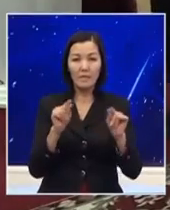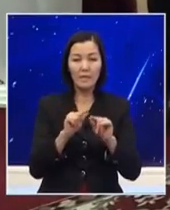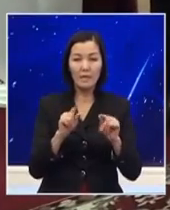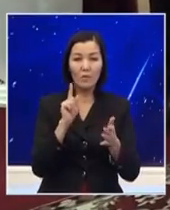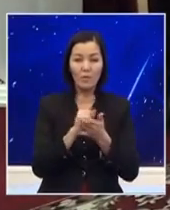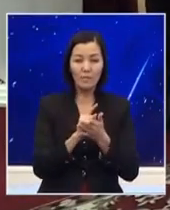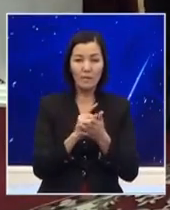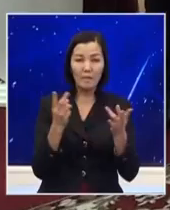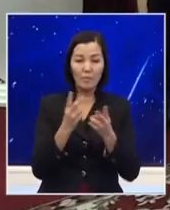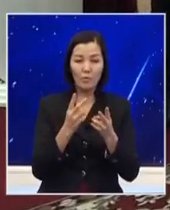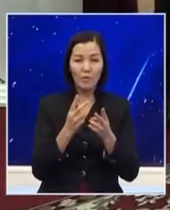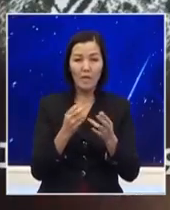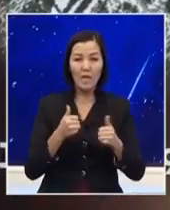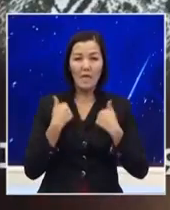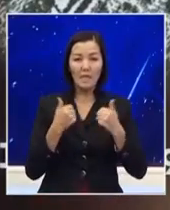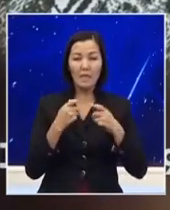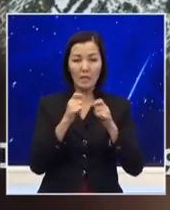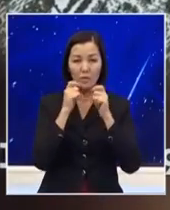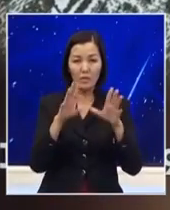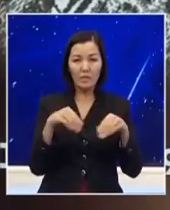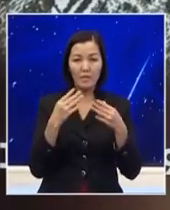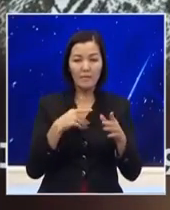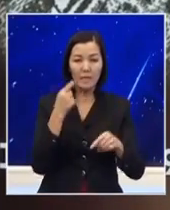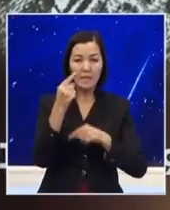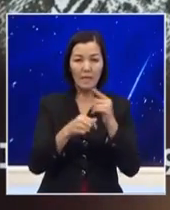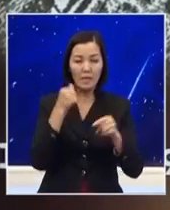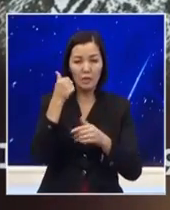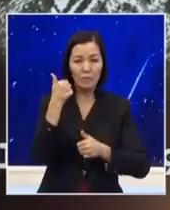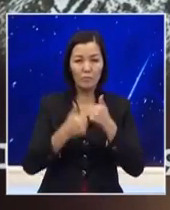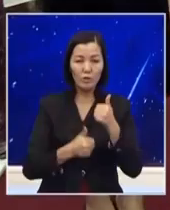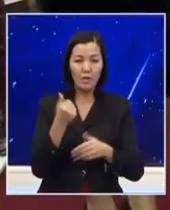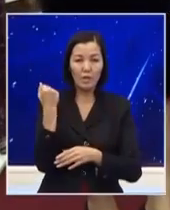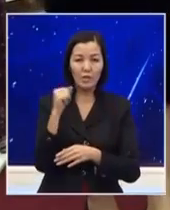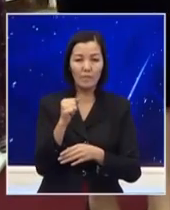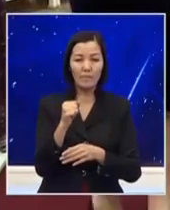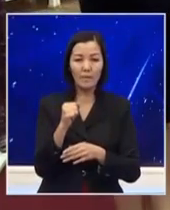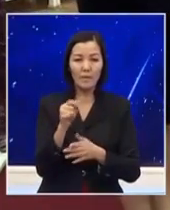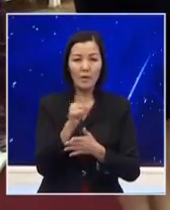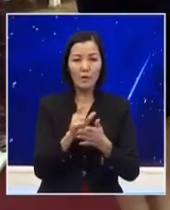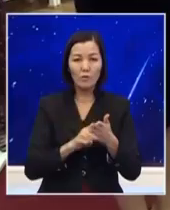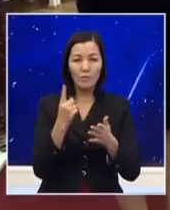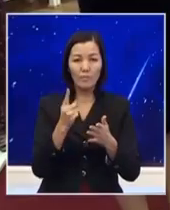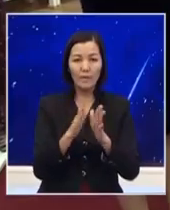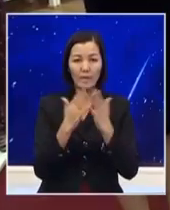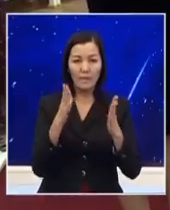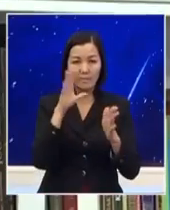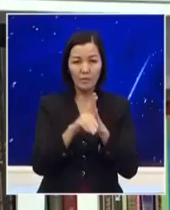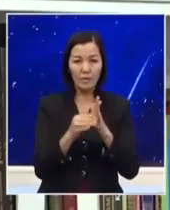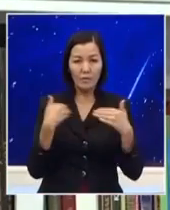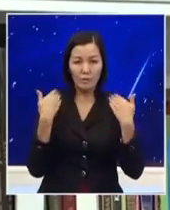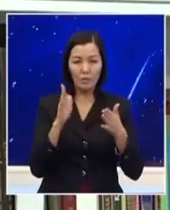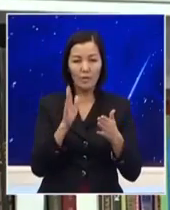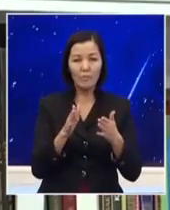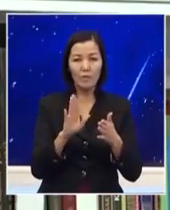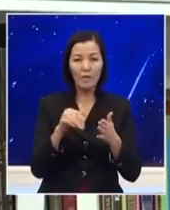додасында 11 ақынға ынталандыру сыйлықтары табысталды. Келер жылы мүшайра жүлдегерлерінің толғау жырлары бір кітапқа топтастырылып шығарылмақ.